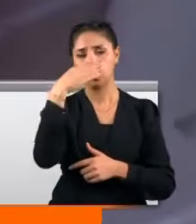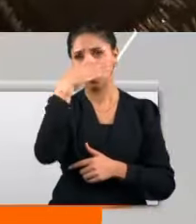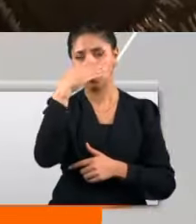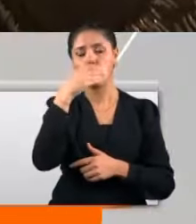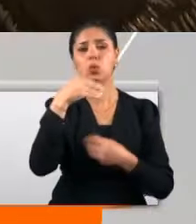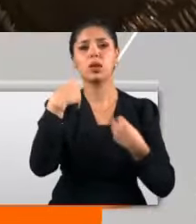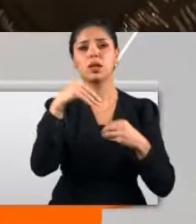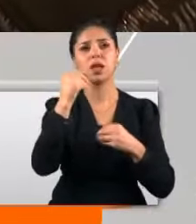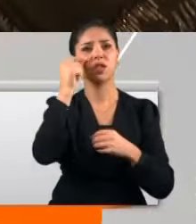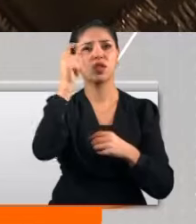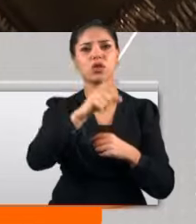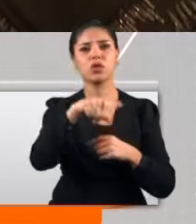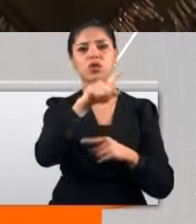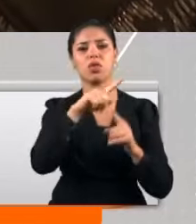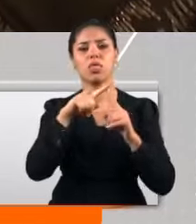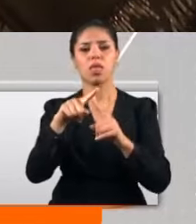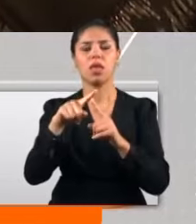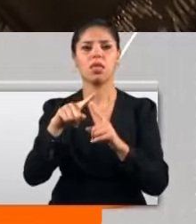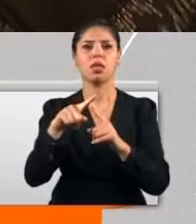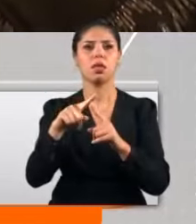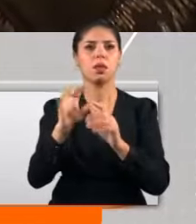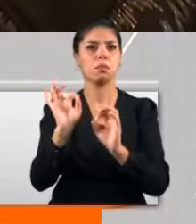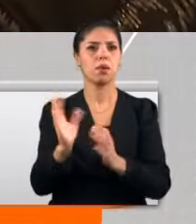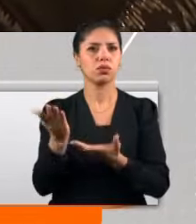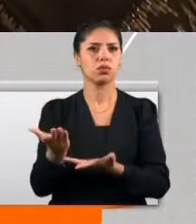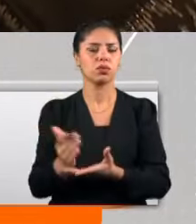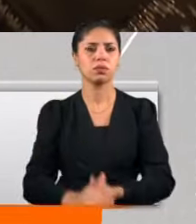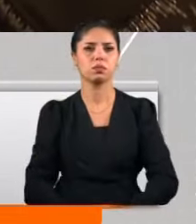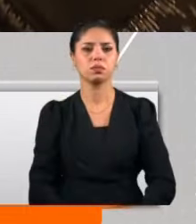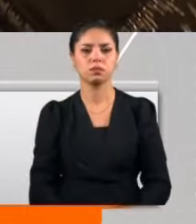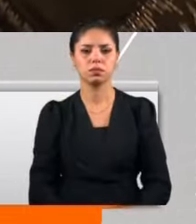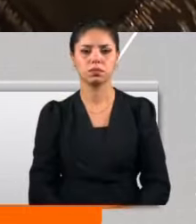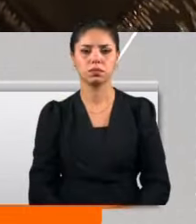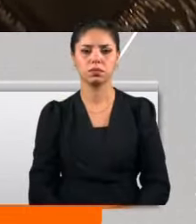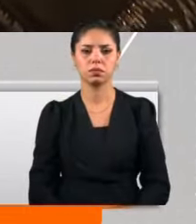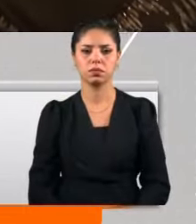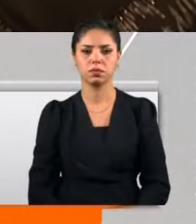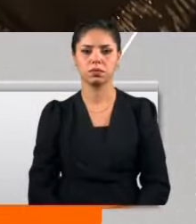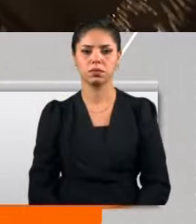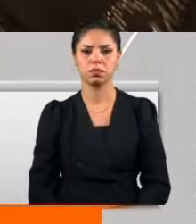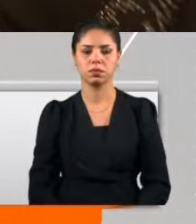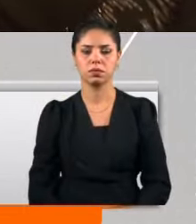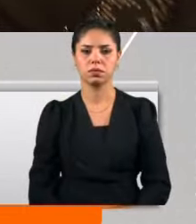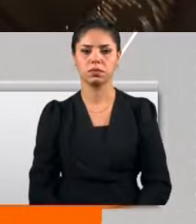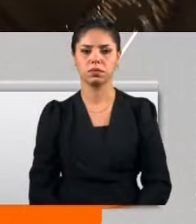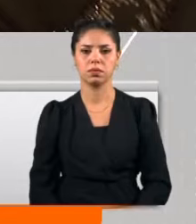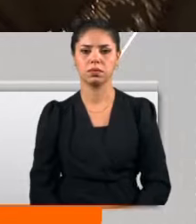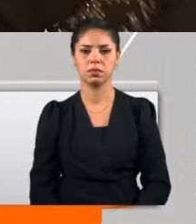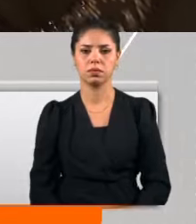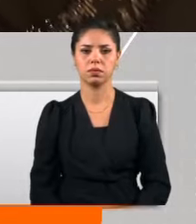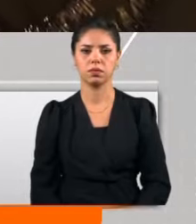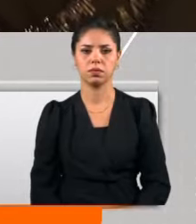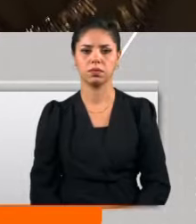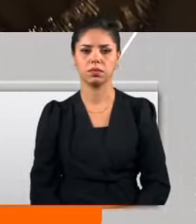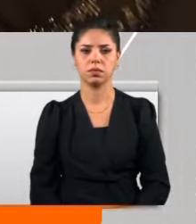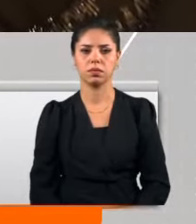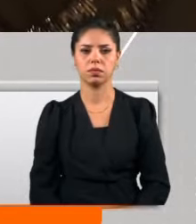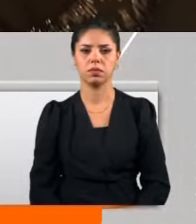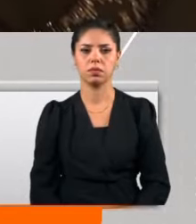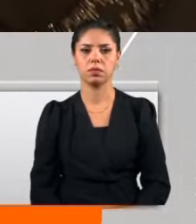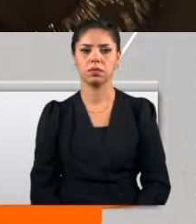başladı. Böyle saçma sapan, ne olduğu, kim olduğu belirsiz bir takım sahte hesaplardan bizi yıldırmak